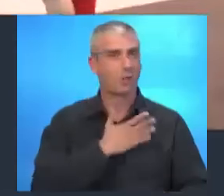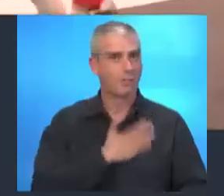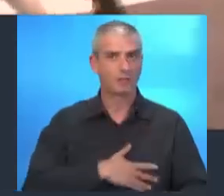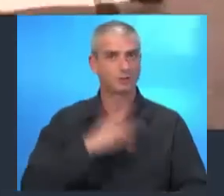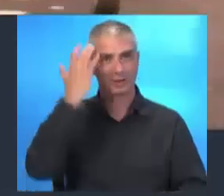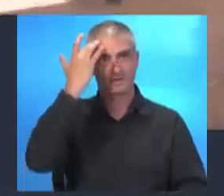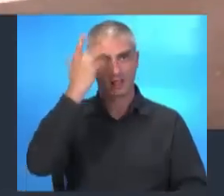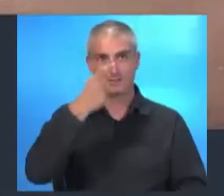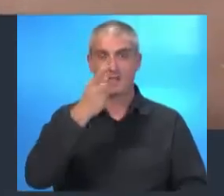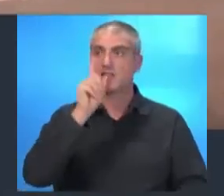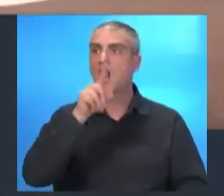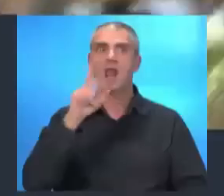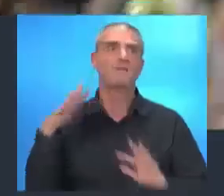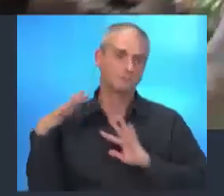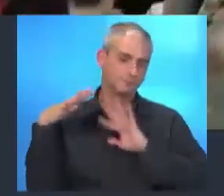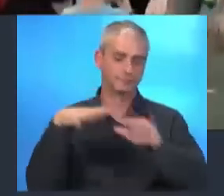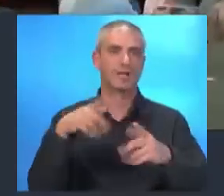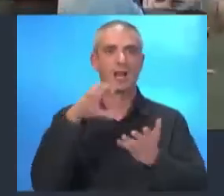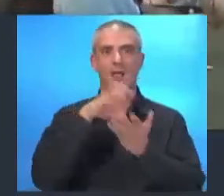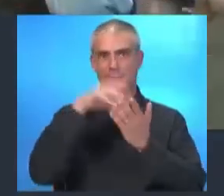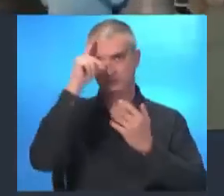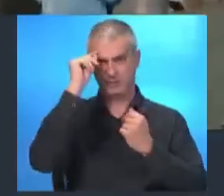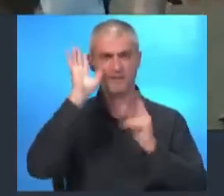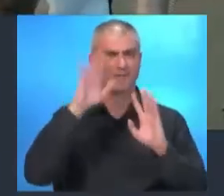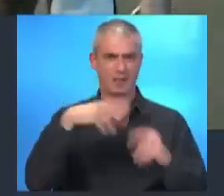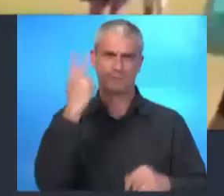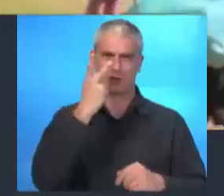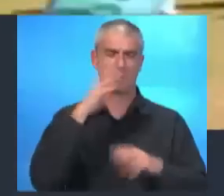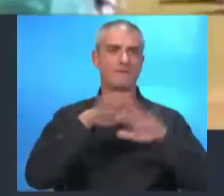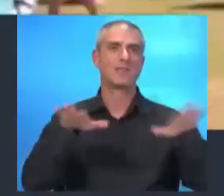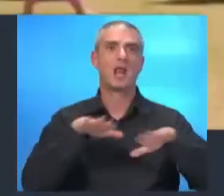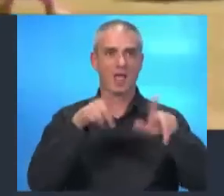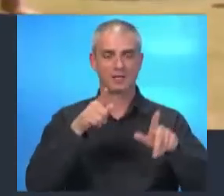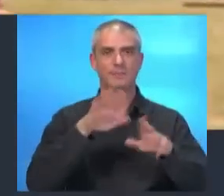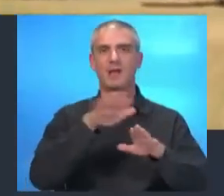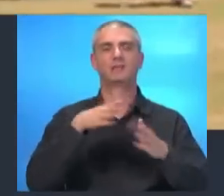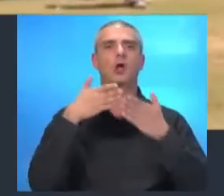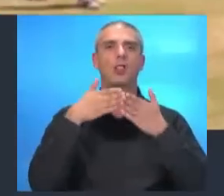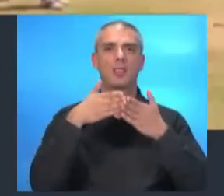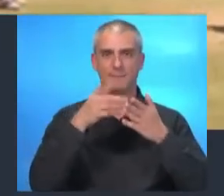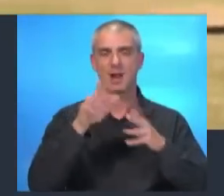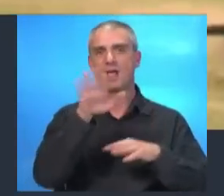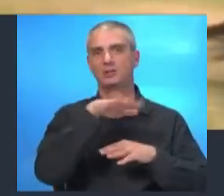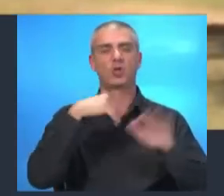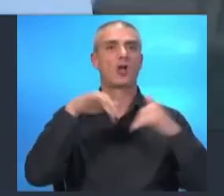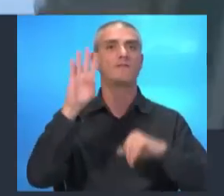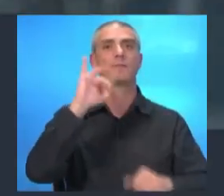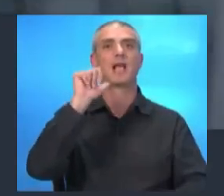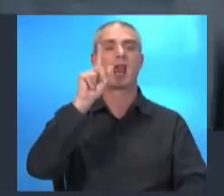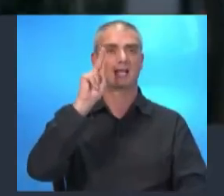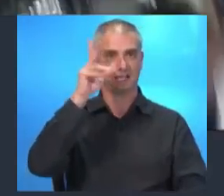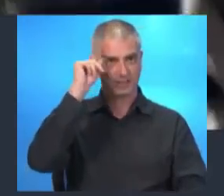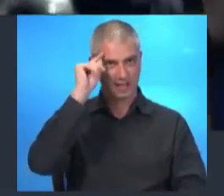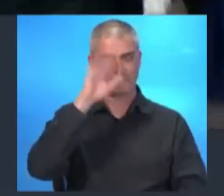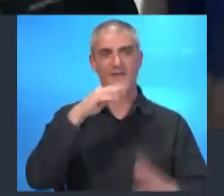ולדמיין. אלפים רבים הגיעו היום למרכז תל אביב, אבל גם כמובן לחופי הים, אזור הנמל, אזור רחוב ביאליק בתל אביב ובית